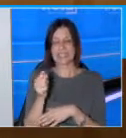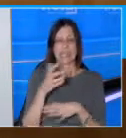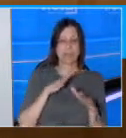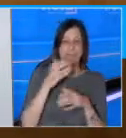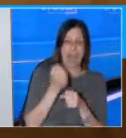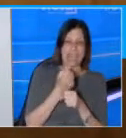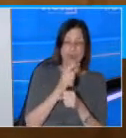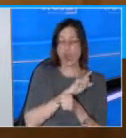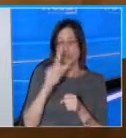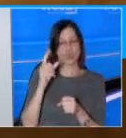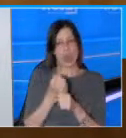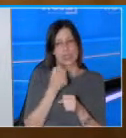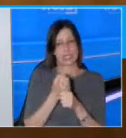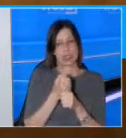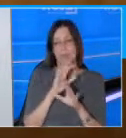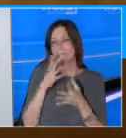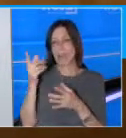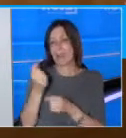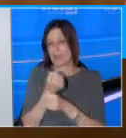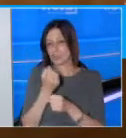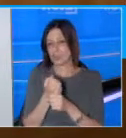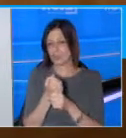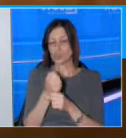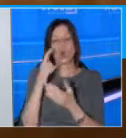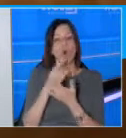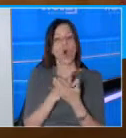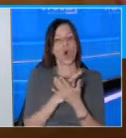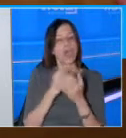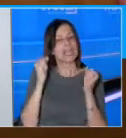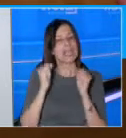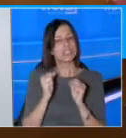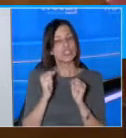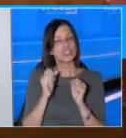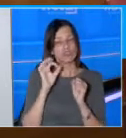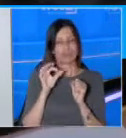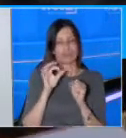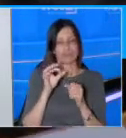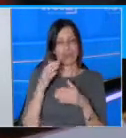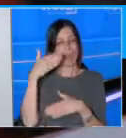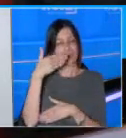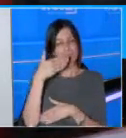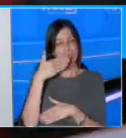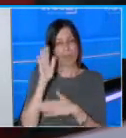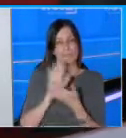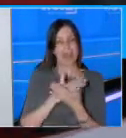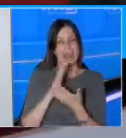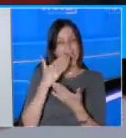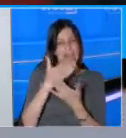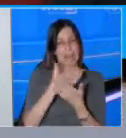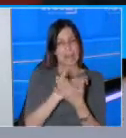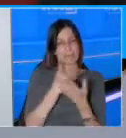עשו? הם בעצם חוק יסוד משק המדינה, הוא קובע כללים